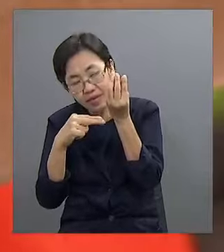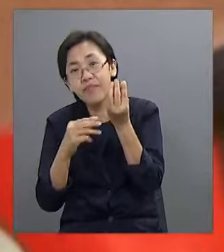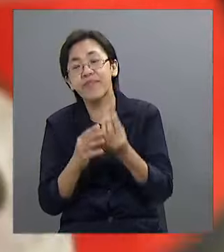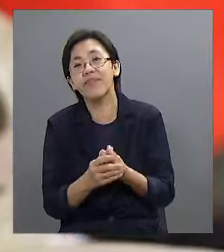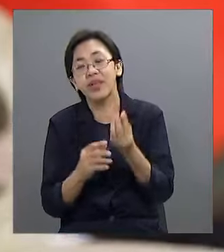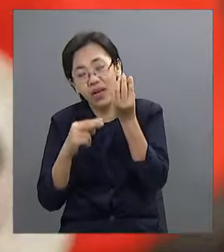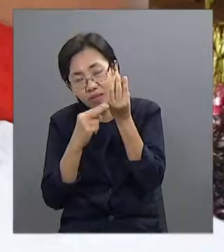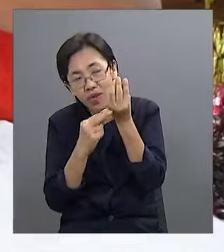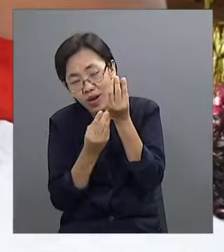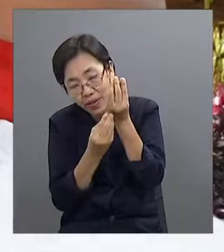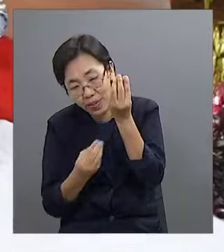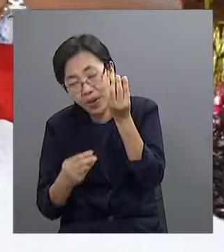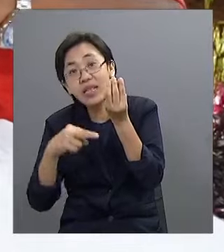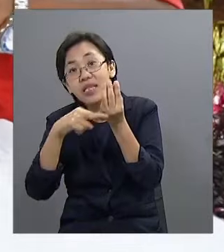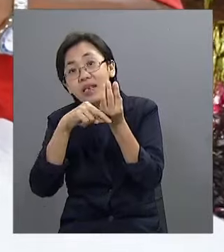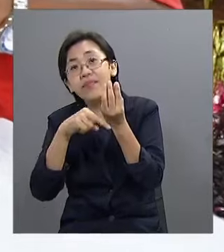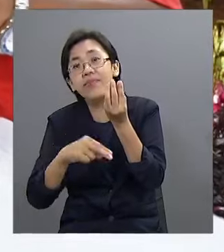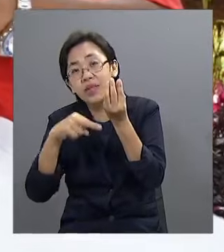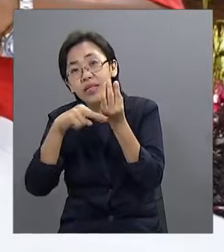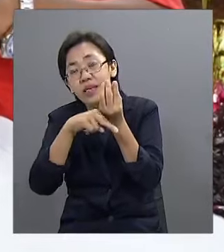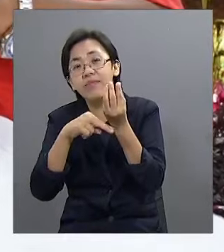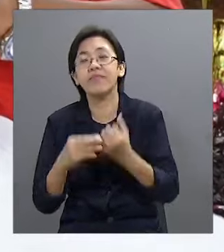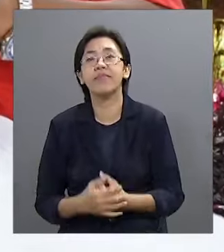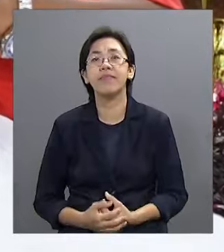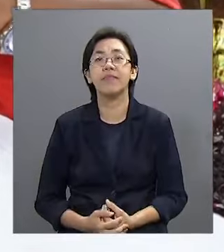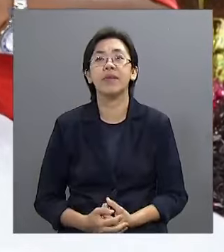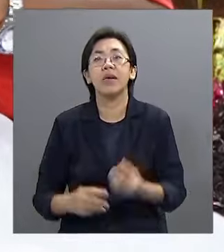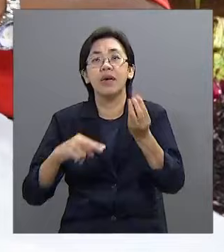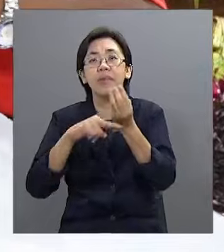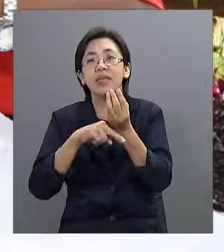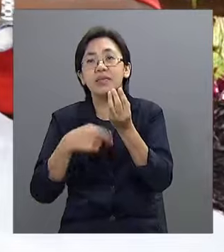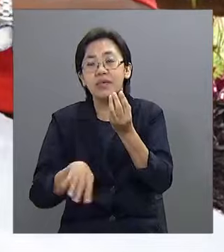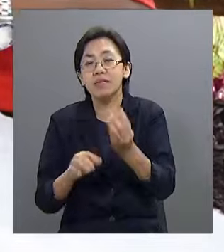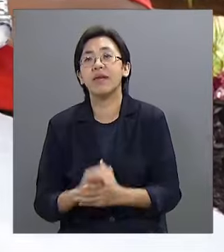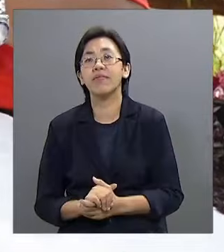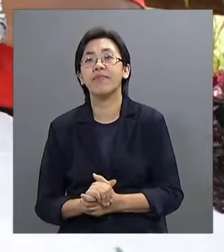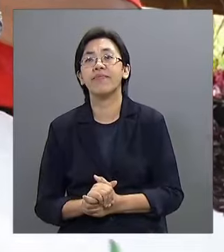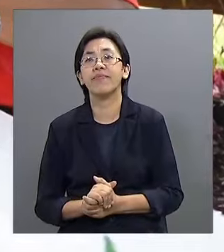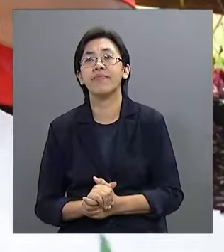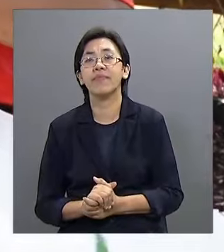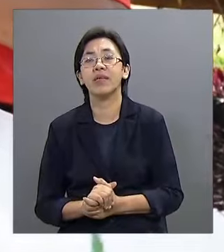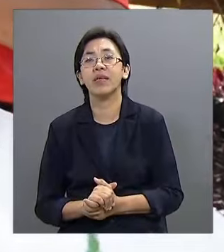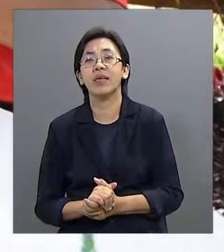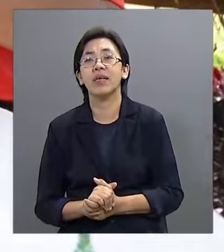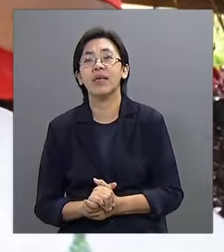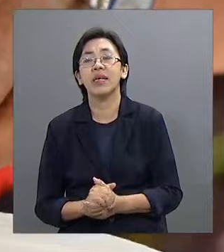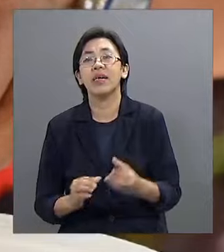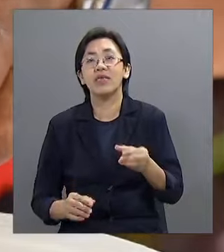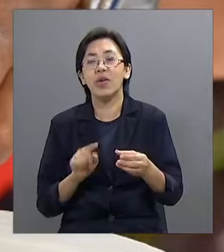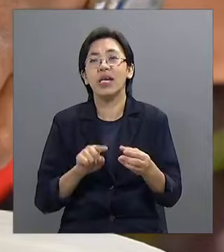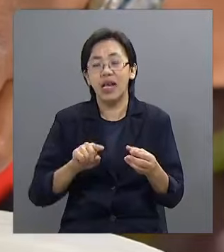ราเนี่ยครับเป็นตัวสังเกตเนาะเสร็จแล้วเราก็จะใช้ทรายตัวนี้ไม่ใช่ทรายก่อสร้างนะครับเป็นทรายวิทยาศ